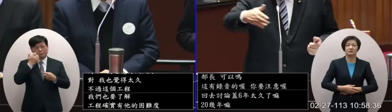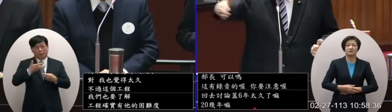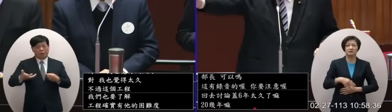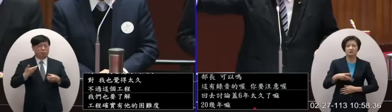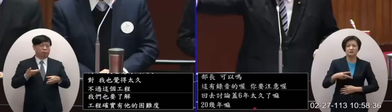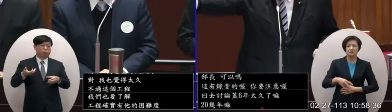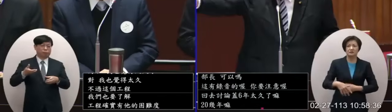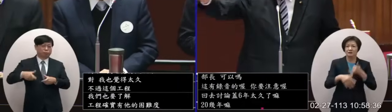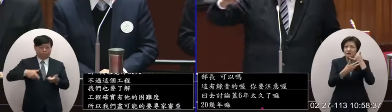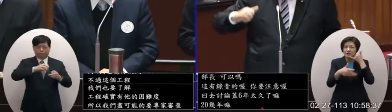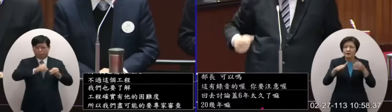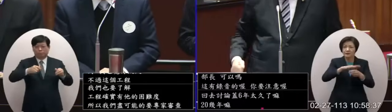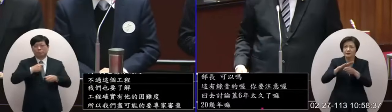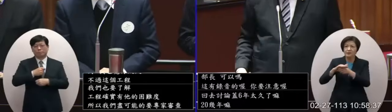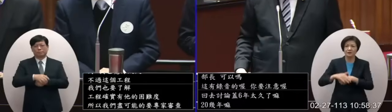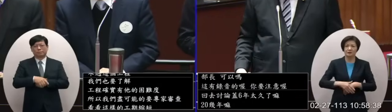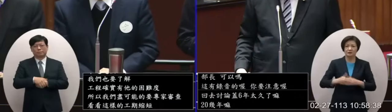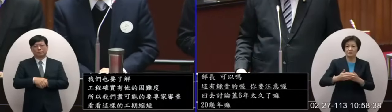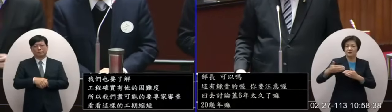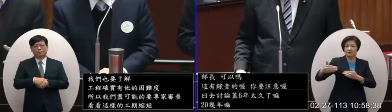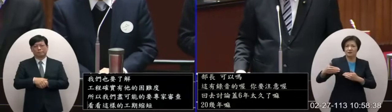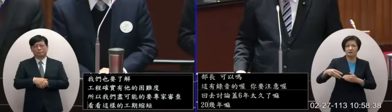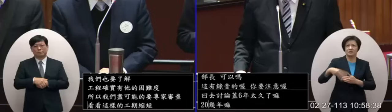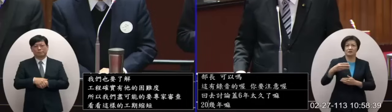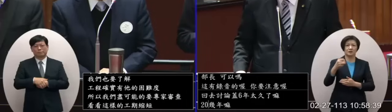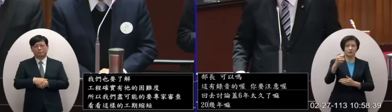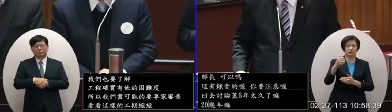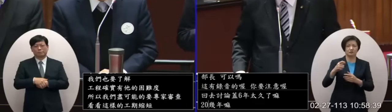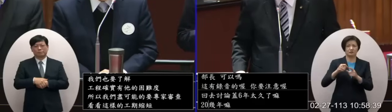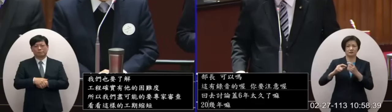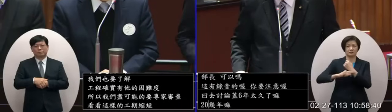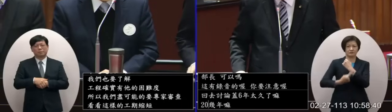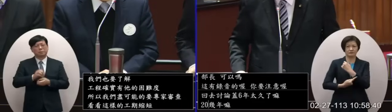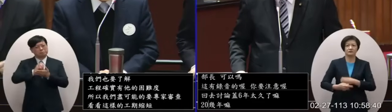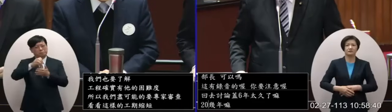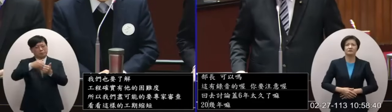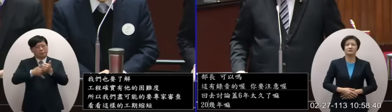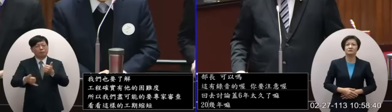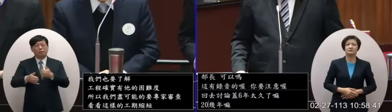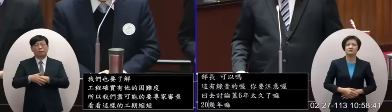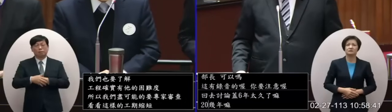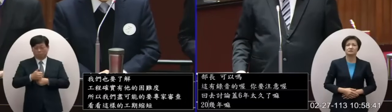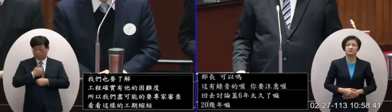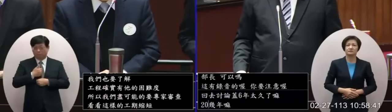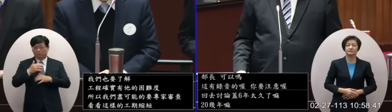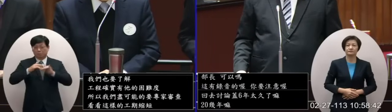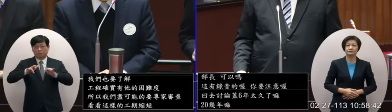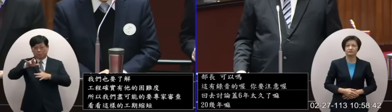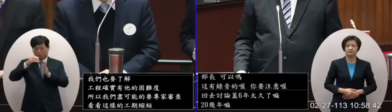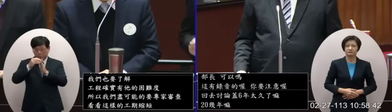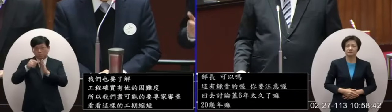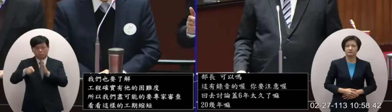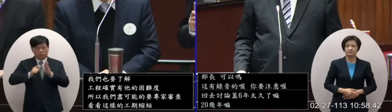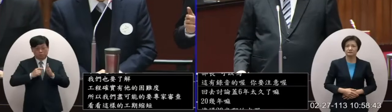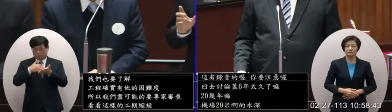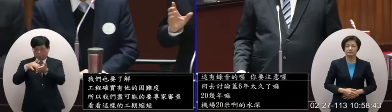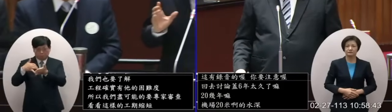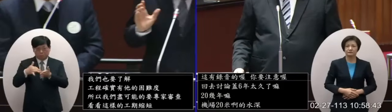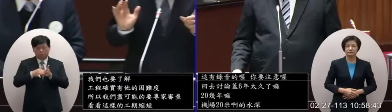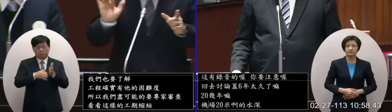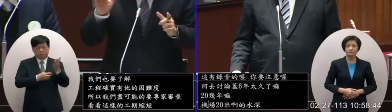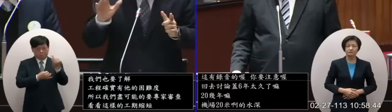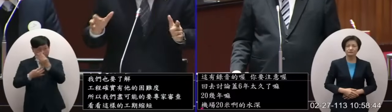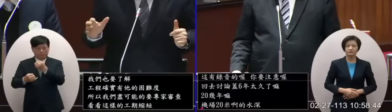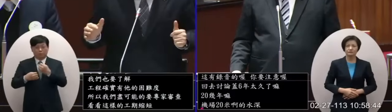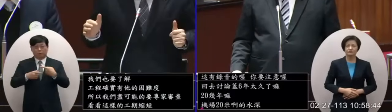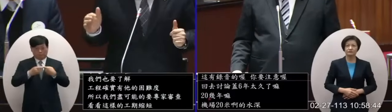那个 填海出去填350公尺嘛，需要盖。 我跟委员报告哈，那个的确民航局在估这个时间哈。第